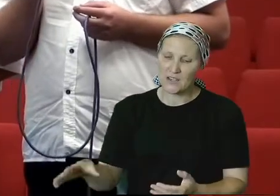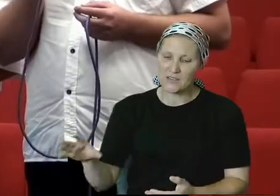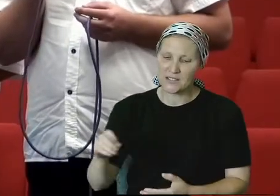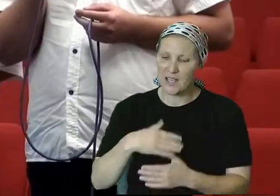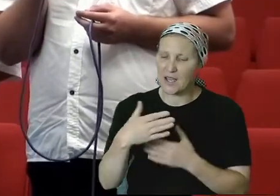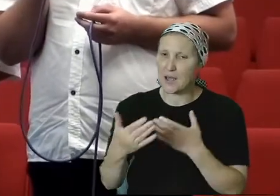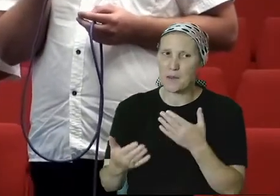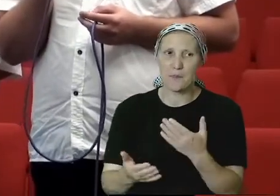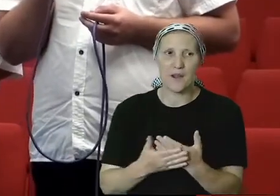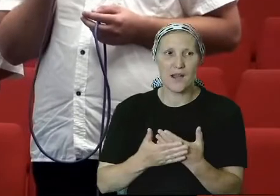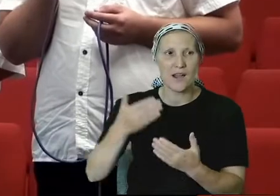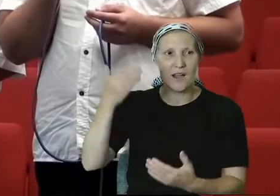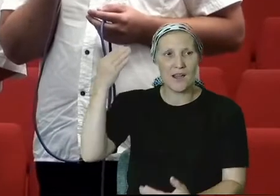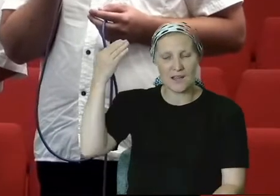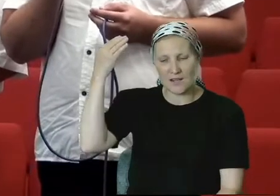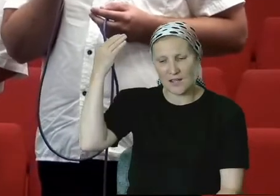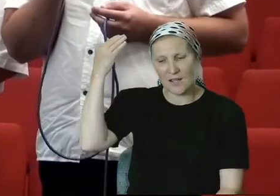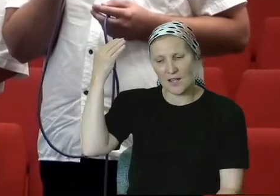положи все